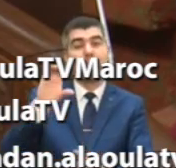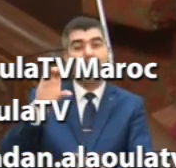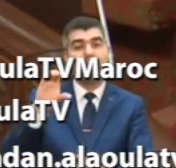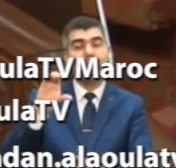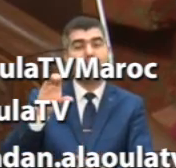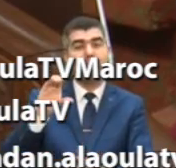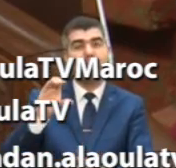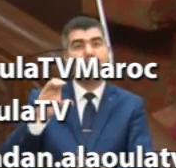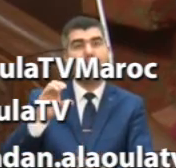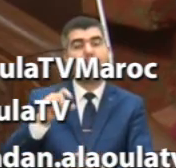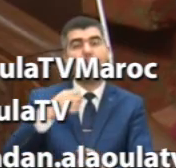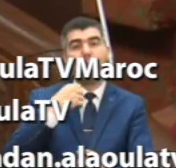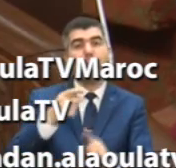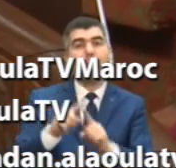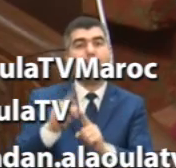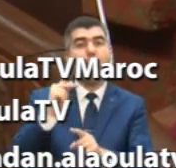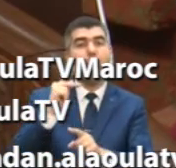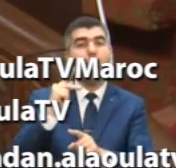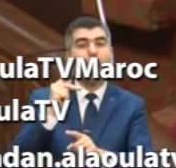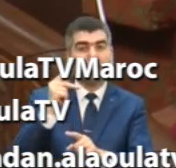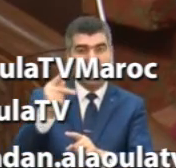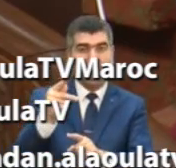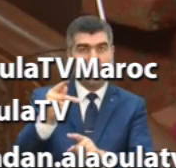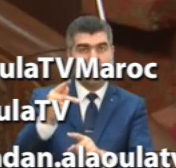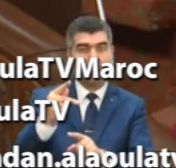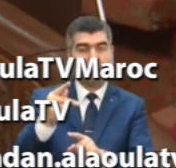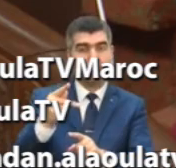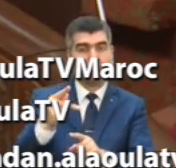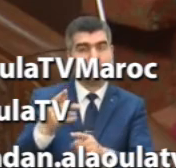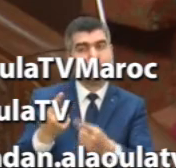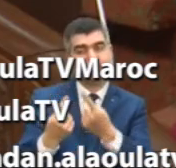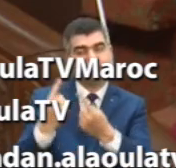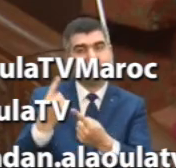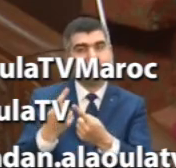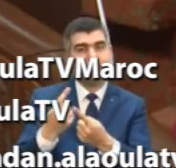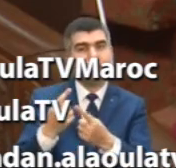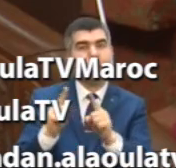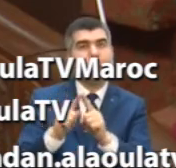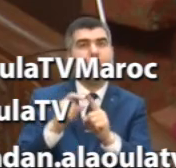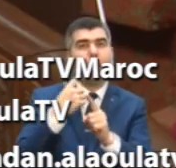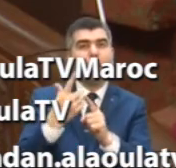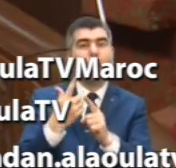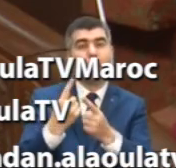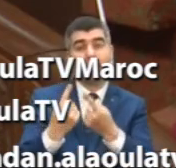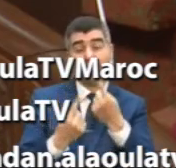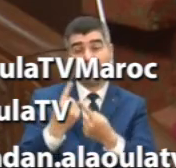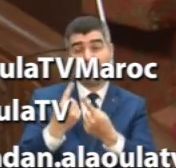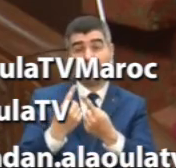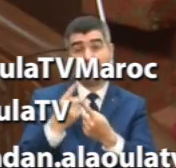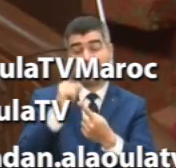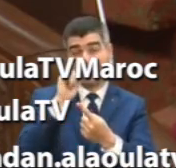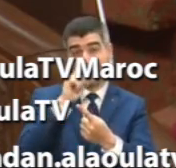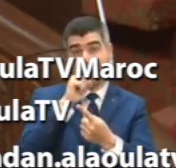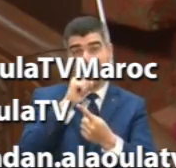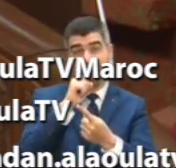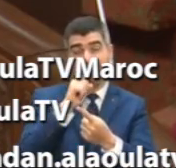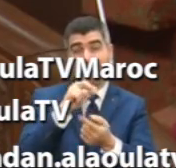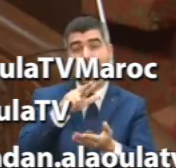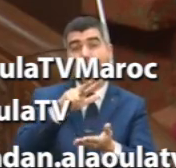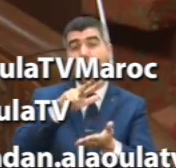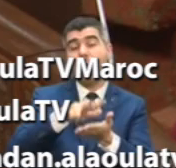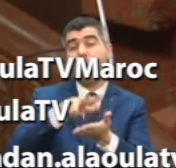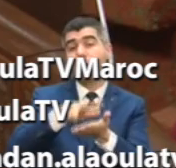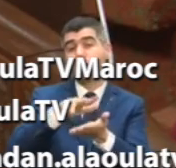سطات القنيطرة وبعض المدن كمدينة العرائش. اليوم كنشتغلوا بمقاربة جديدة لأن